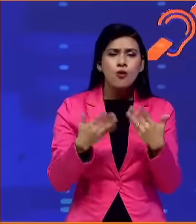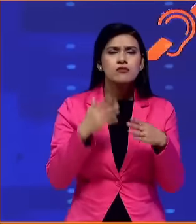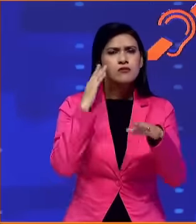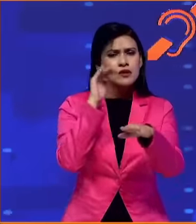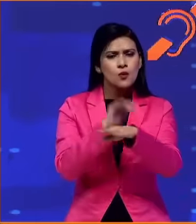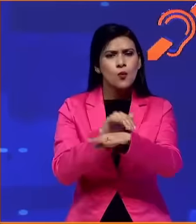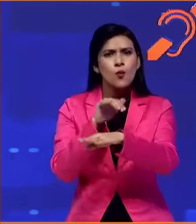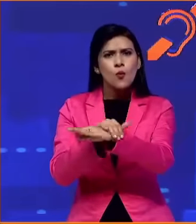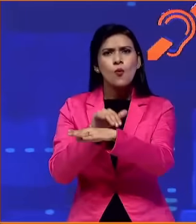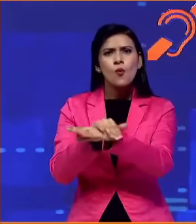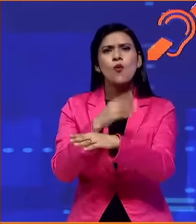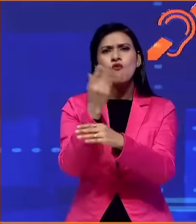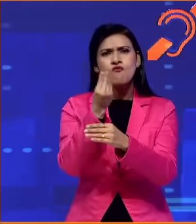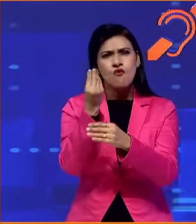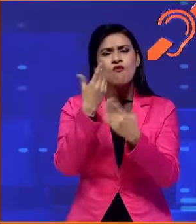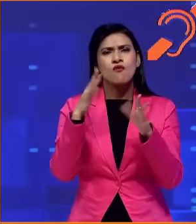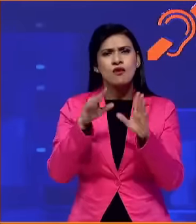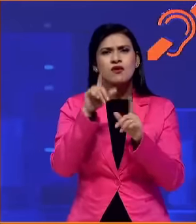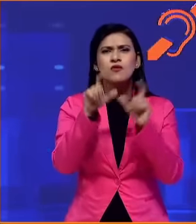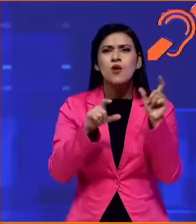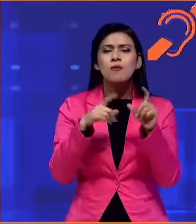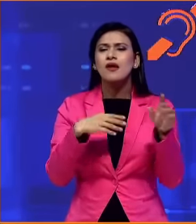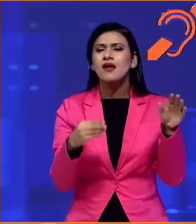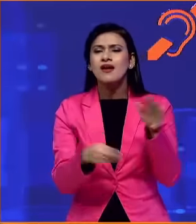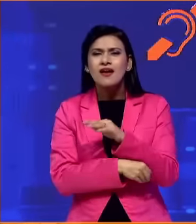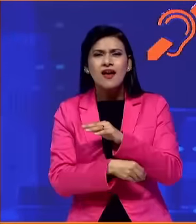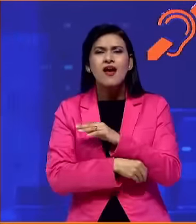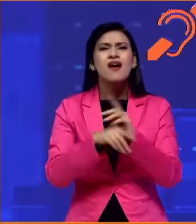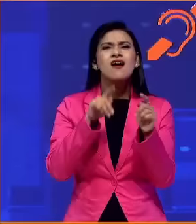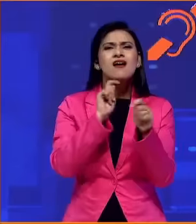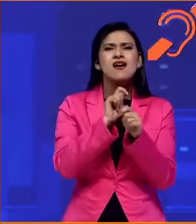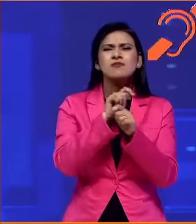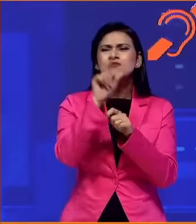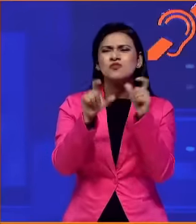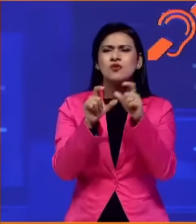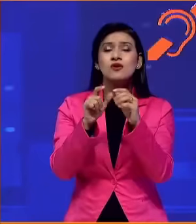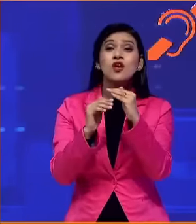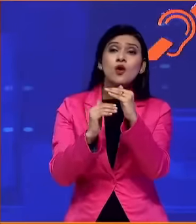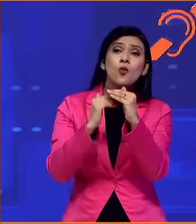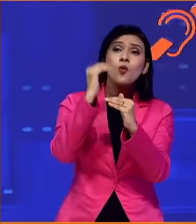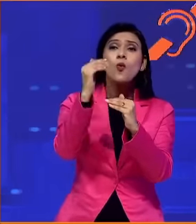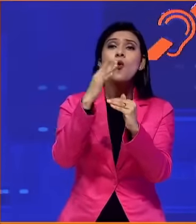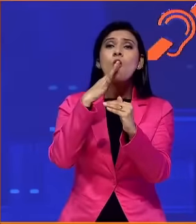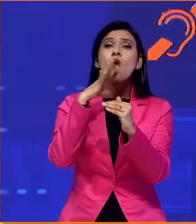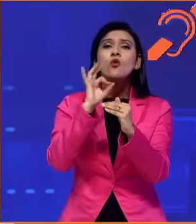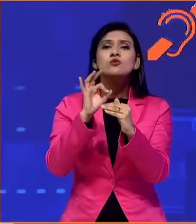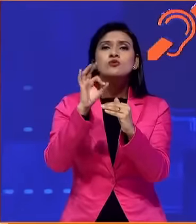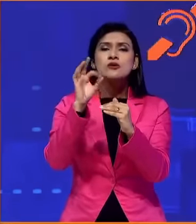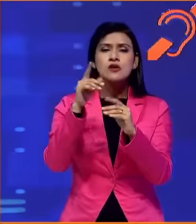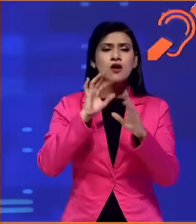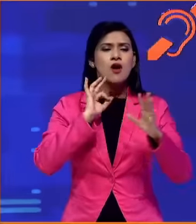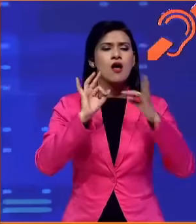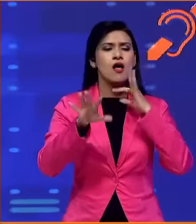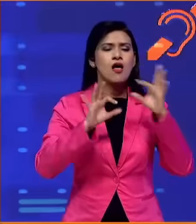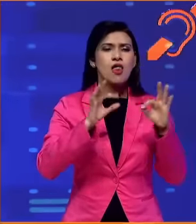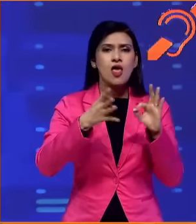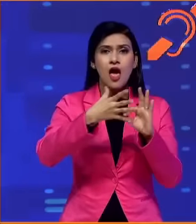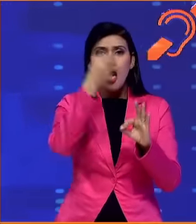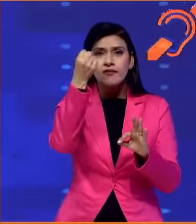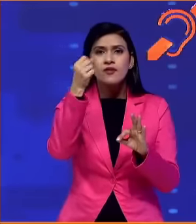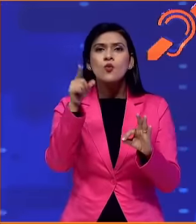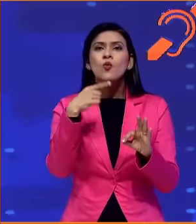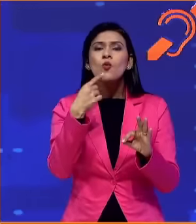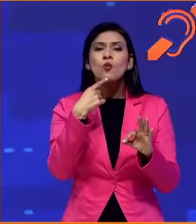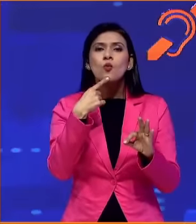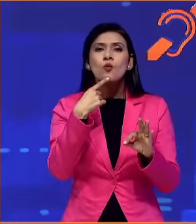कहनेकामतलबयहथाकि छोटे-मोटेदलालोंकोपकड़नेकेबजाय,हमें उनलोगोंतकपहुंचनाचाहिएजो इसपूरीसाजिशकेमास्टरमाइंड